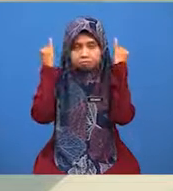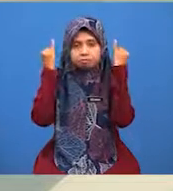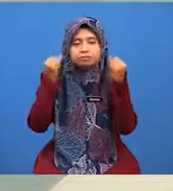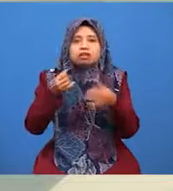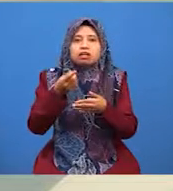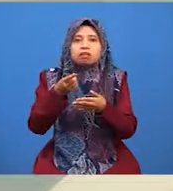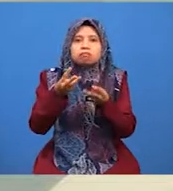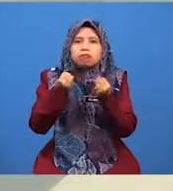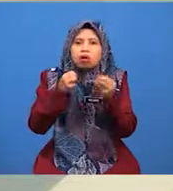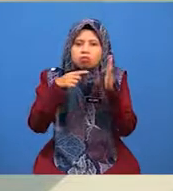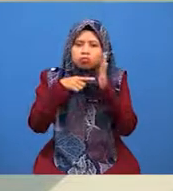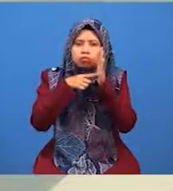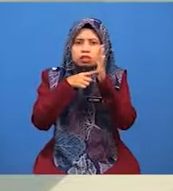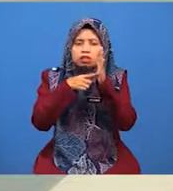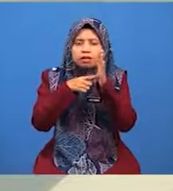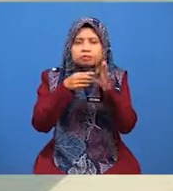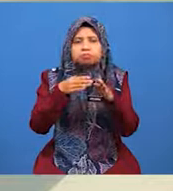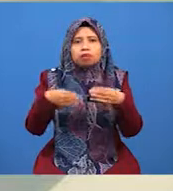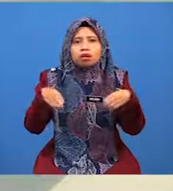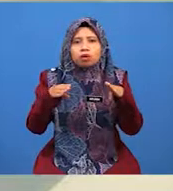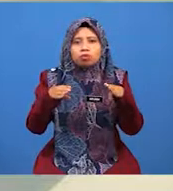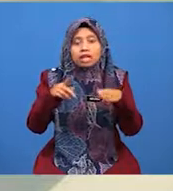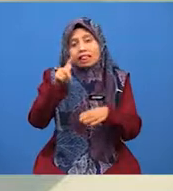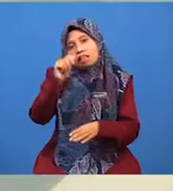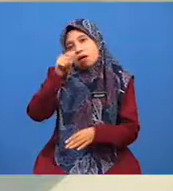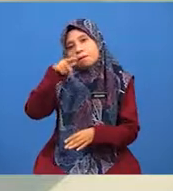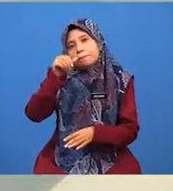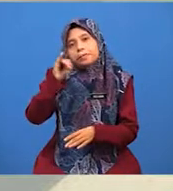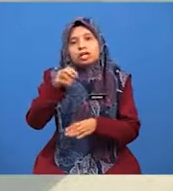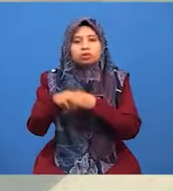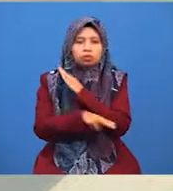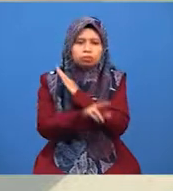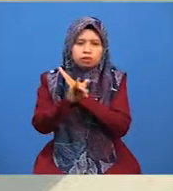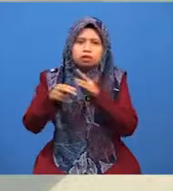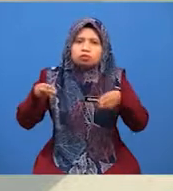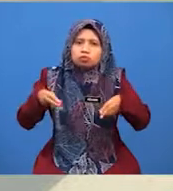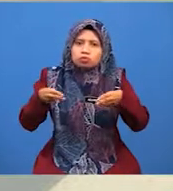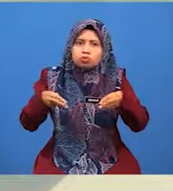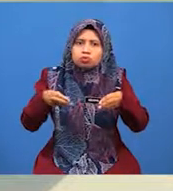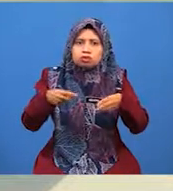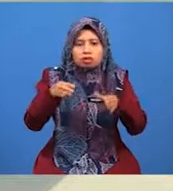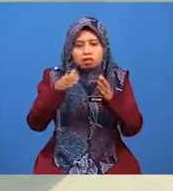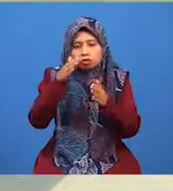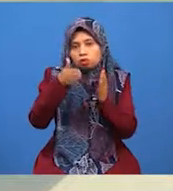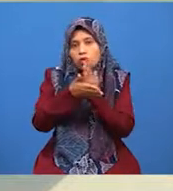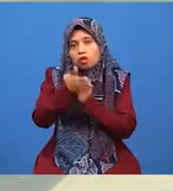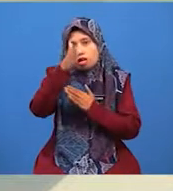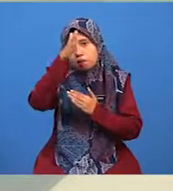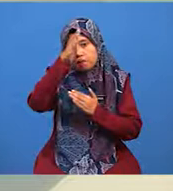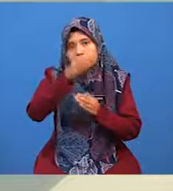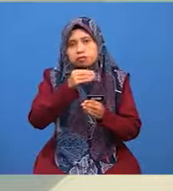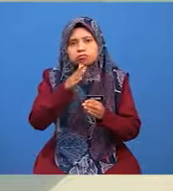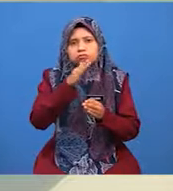Beliau ingin membuktikan bahawa tapai ubi yang diusahakan oleh bapa dan